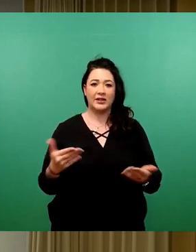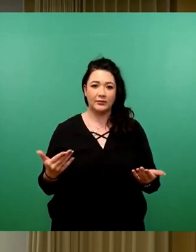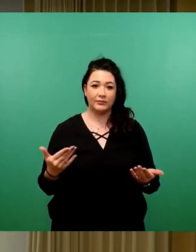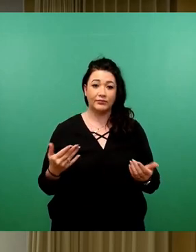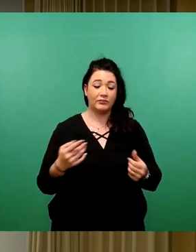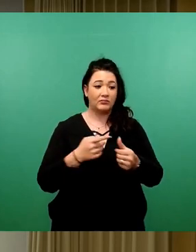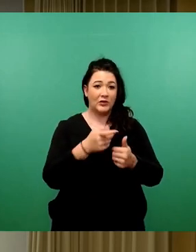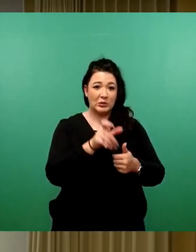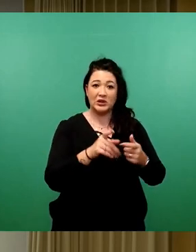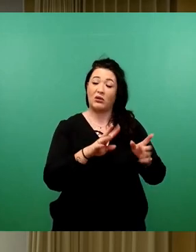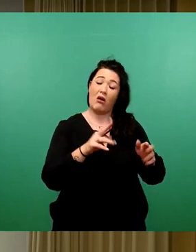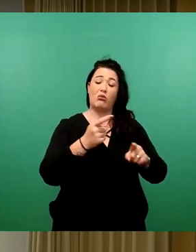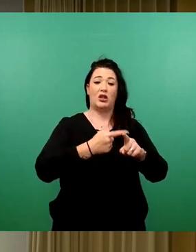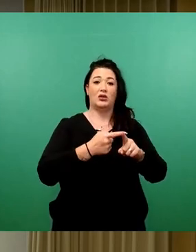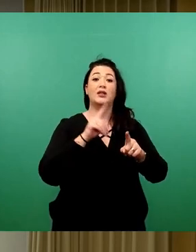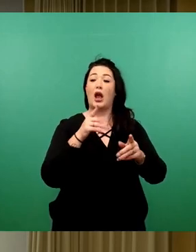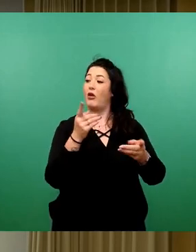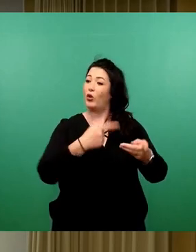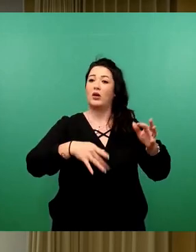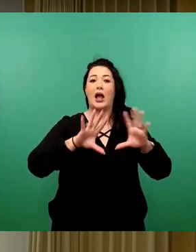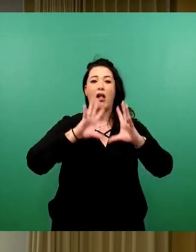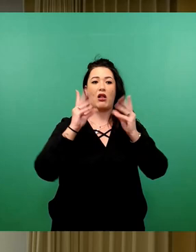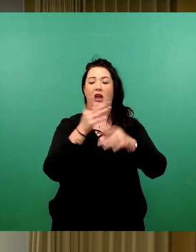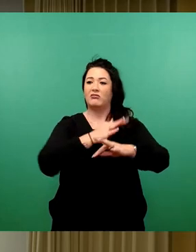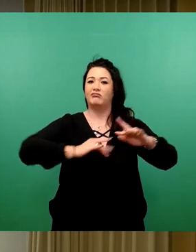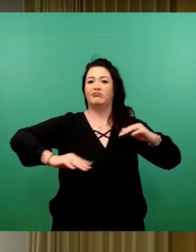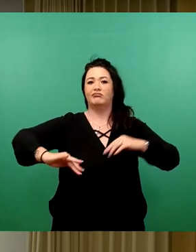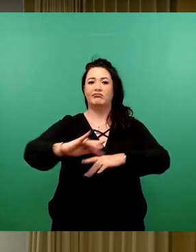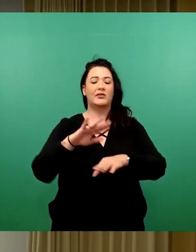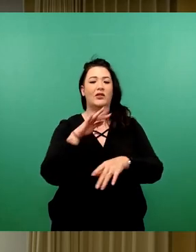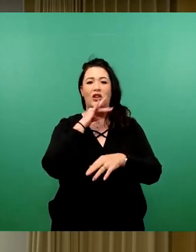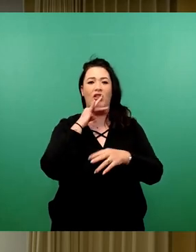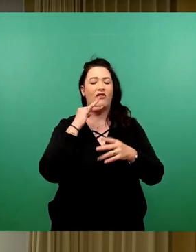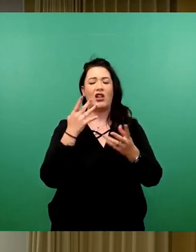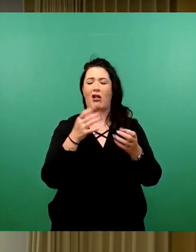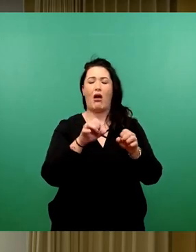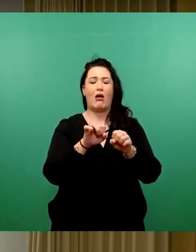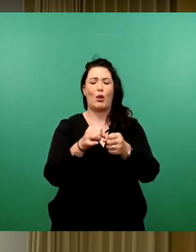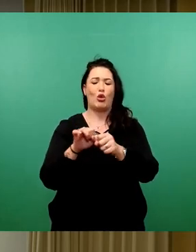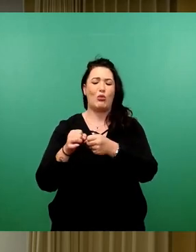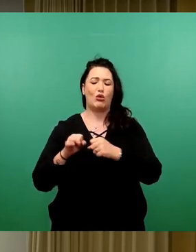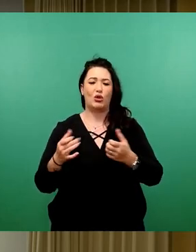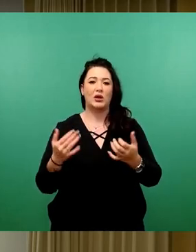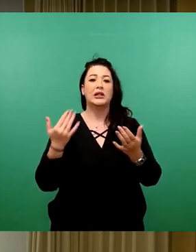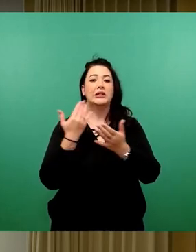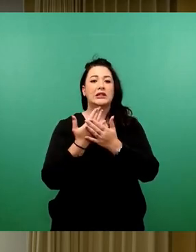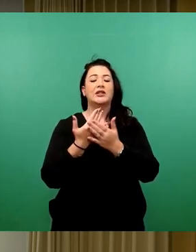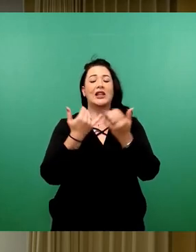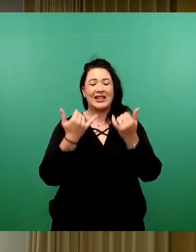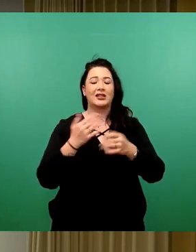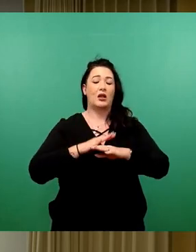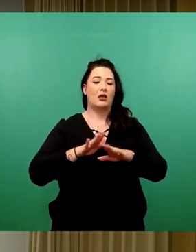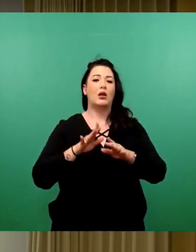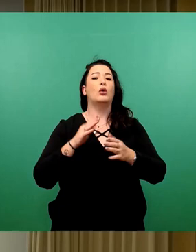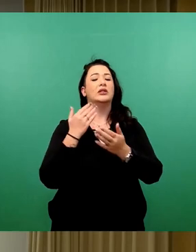auch untereinander ist da ganz viel kaputt gegangen. Insofern ist es gut, dass das heute ein Ende gefunden hat. Und ich möchte an der Stelle nochmal Herrn Pratzka